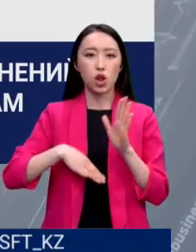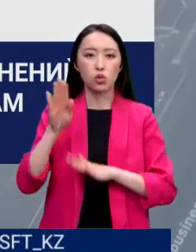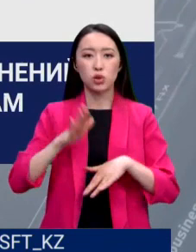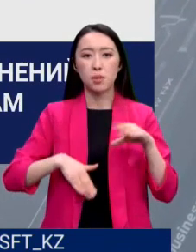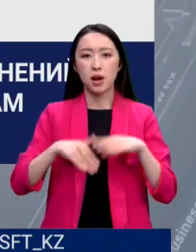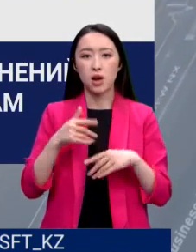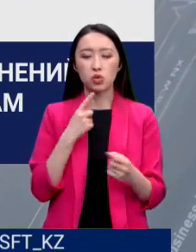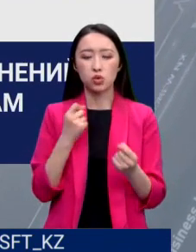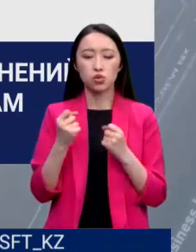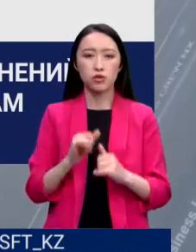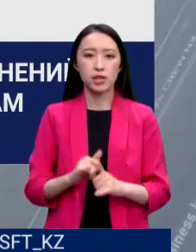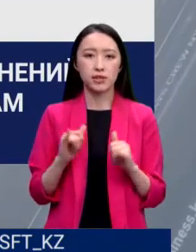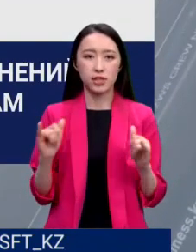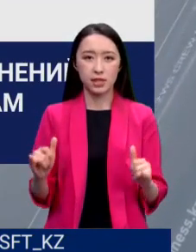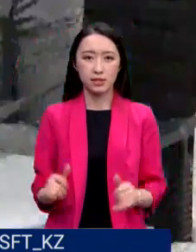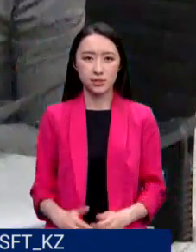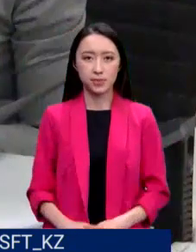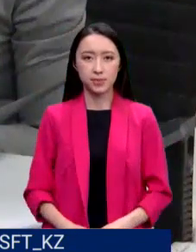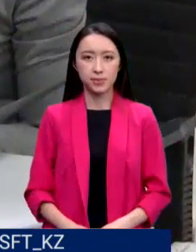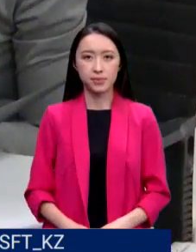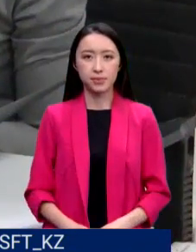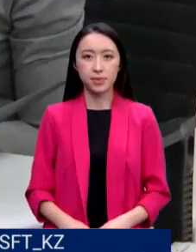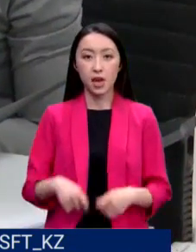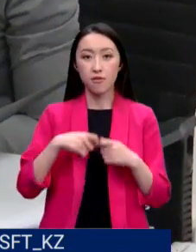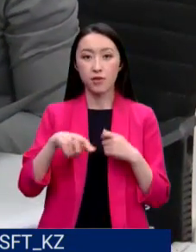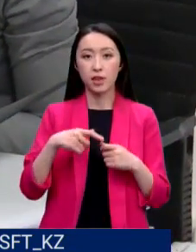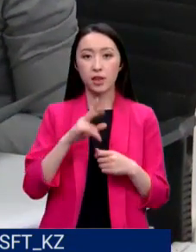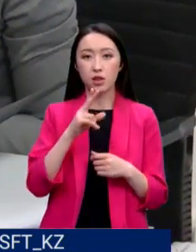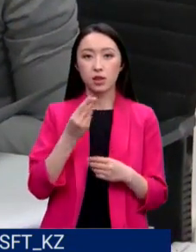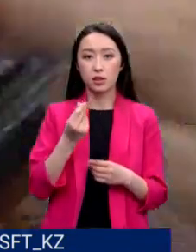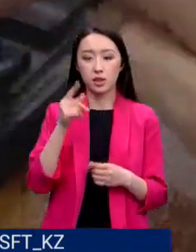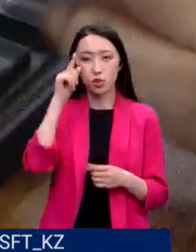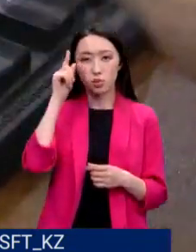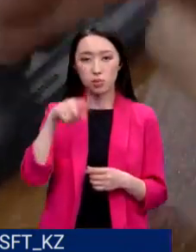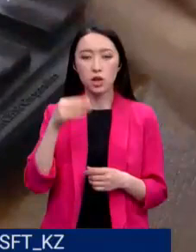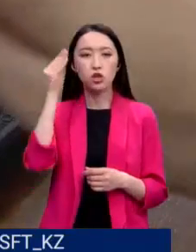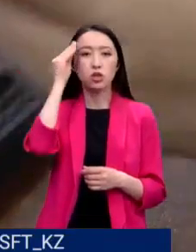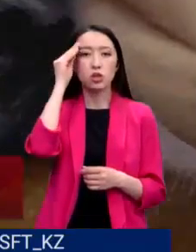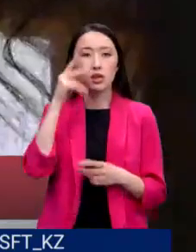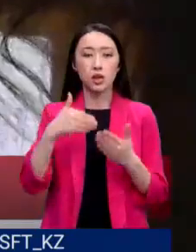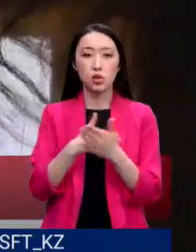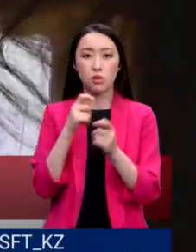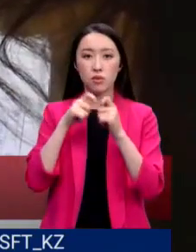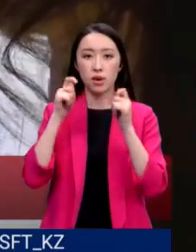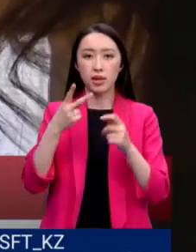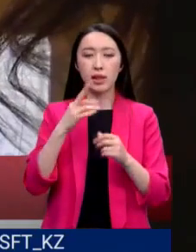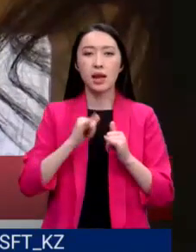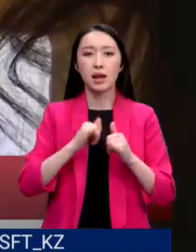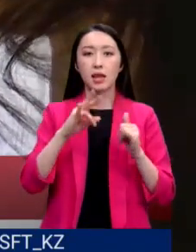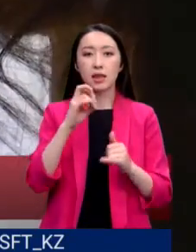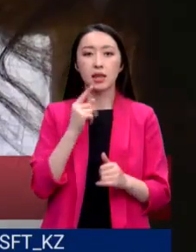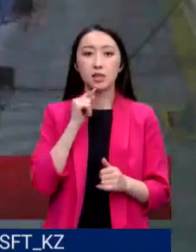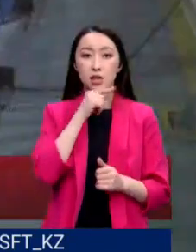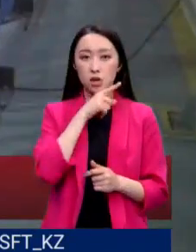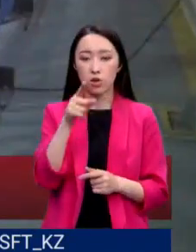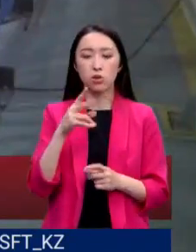лучшими практиками устойчивого развития. Финансисты считают, что такое нововведение для развития нацэкономики – большой